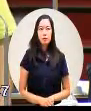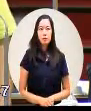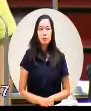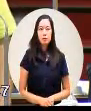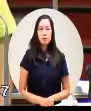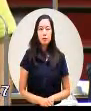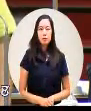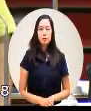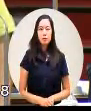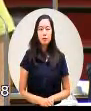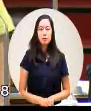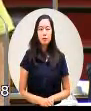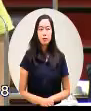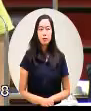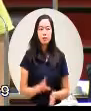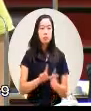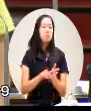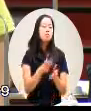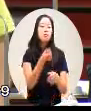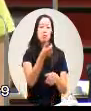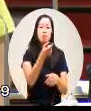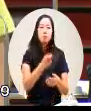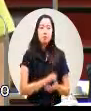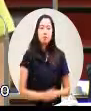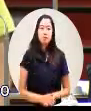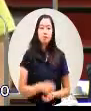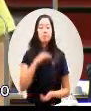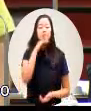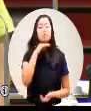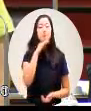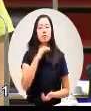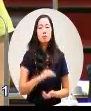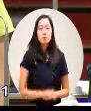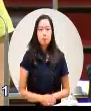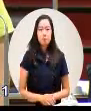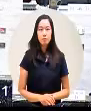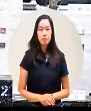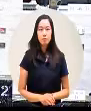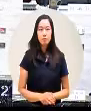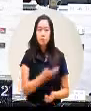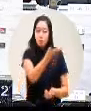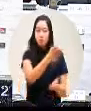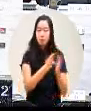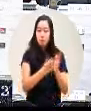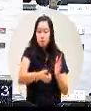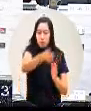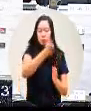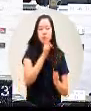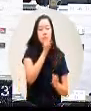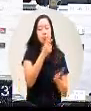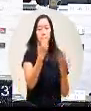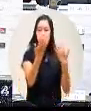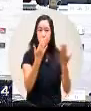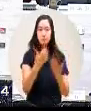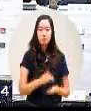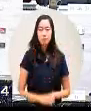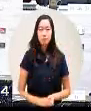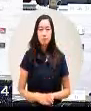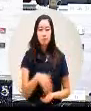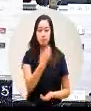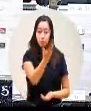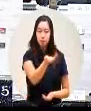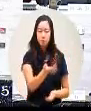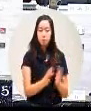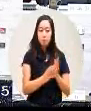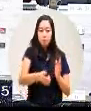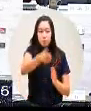宇啊，阿宇啊， 时间不够了哈。 是， 等一下， 阿宇啊，阿宇啊， 可以回。 我决定讲我头，我决定讲头，不要 卖卖我嘴了。你说